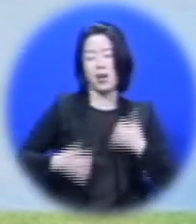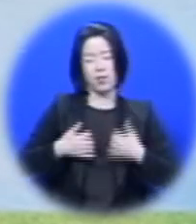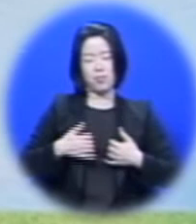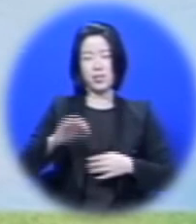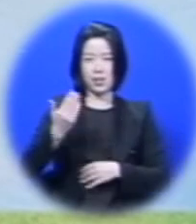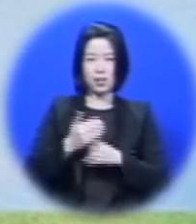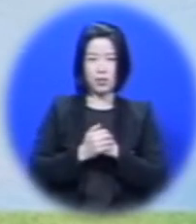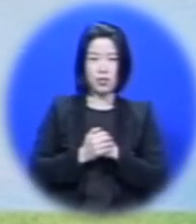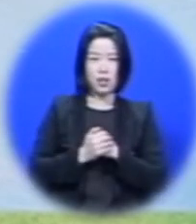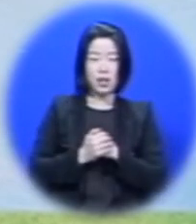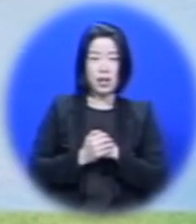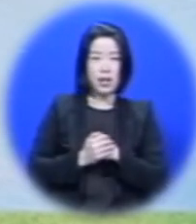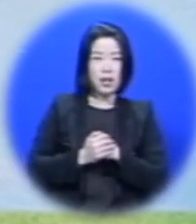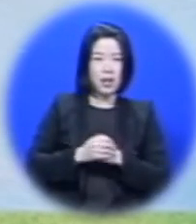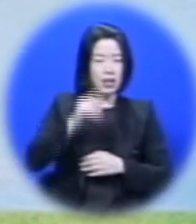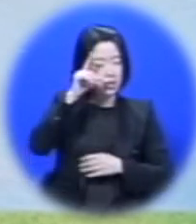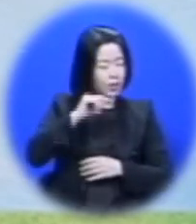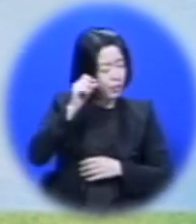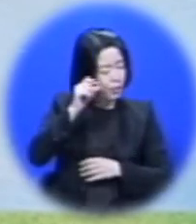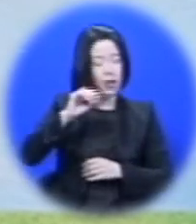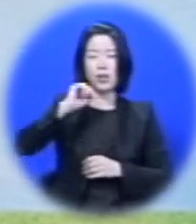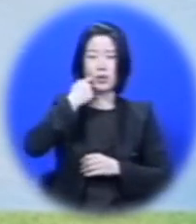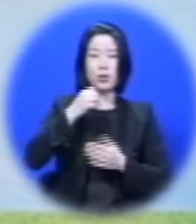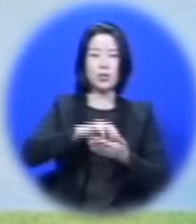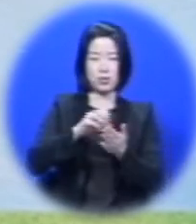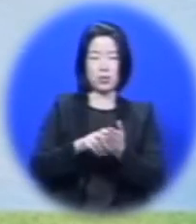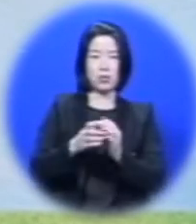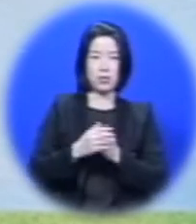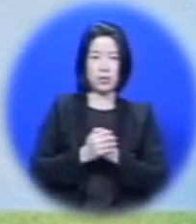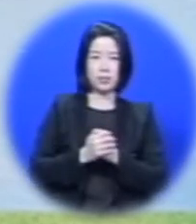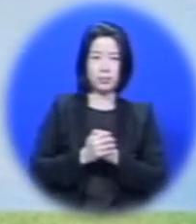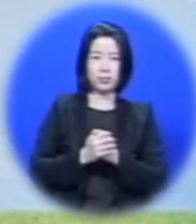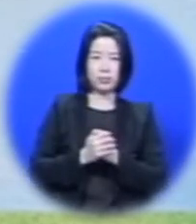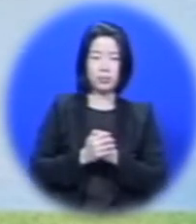되는 거예요. 잠이 들 수가 없을 정도였어요.